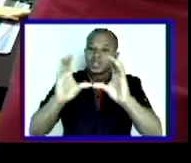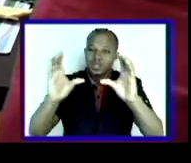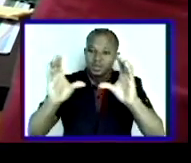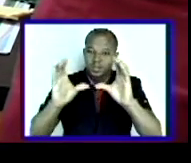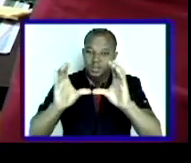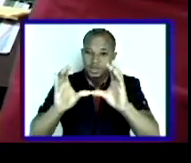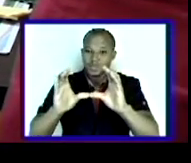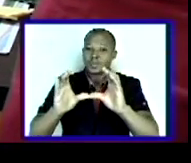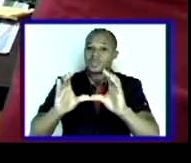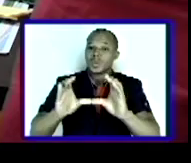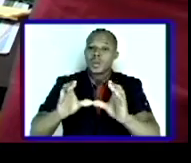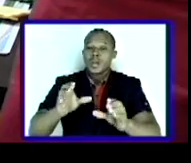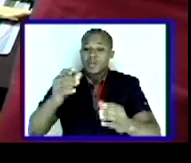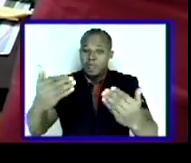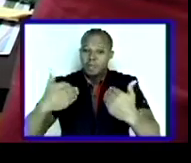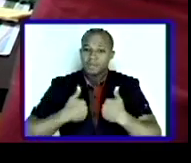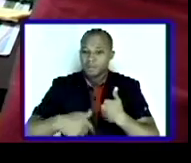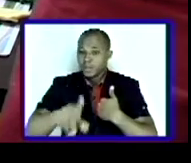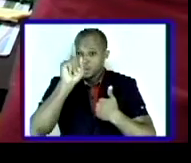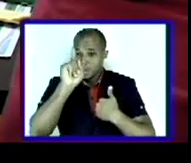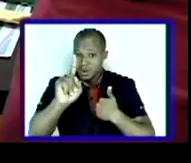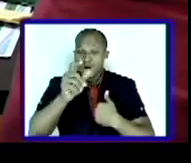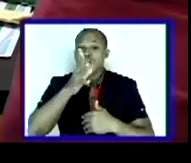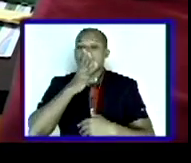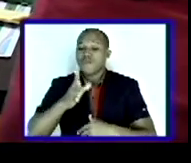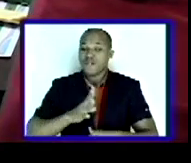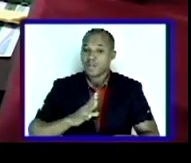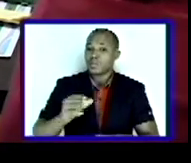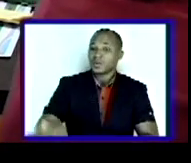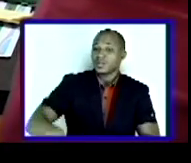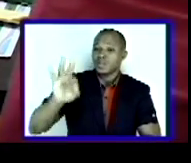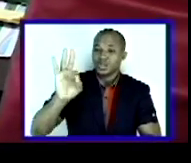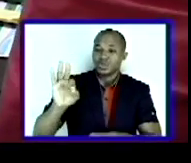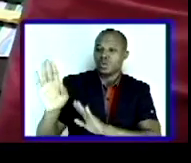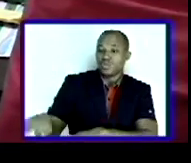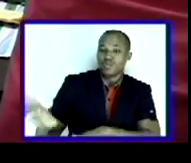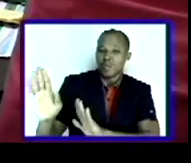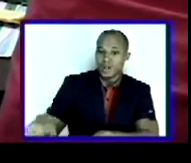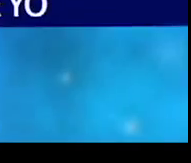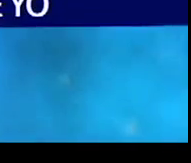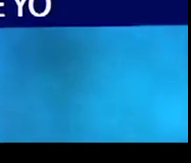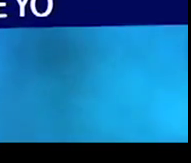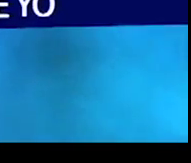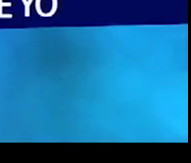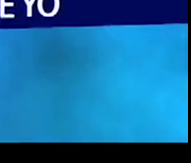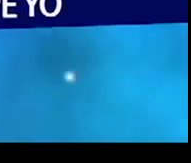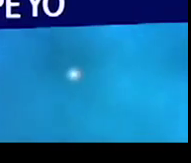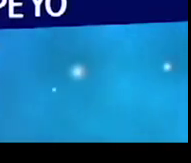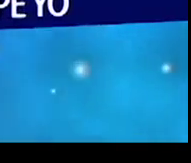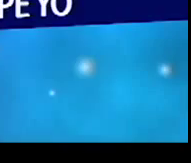machine à coudre chaque, alors que gen 4 lot ki jwenn bous pou al apran anglè.